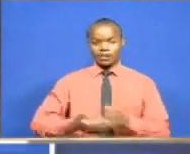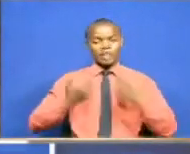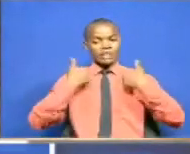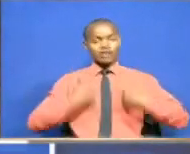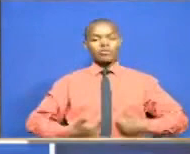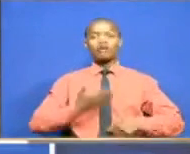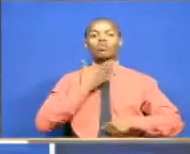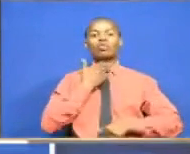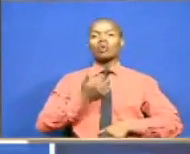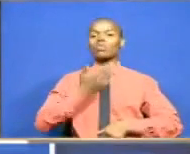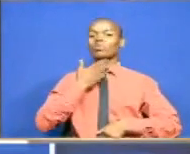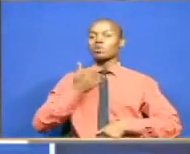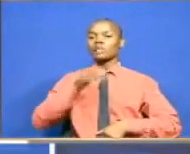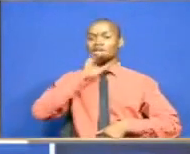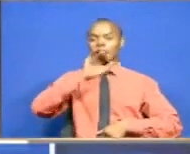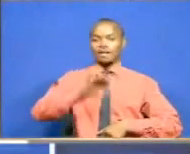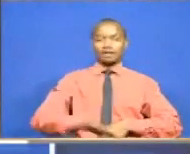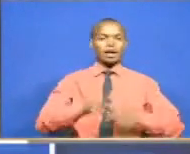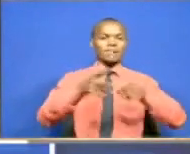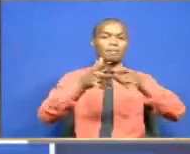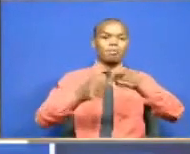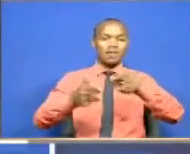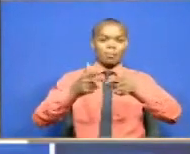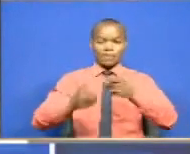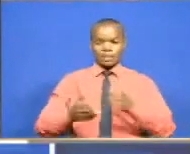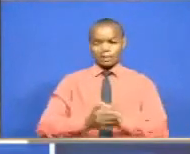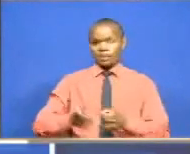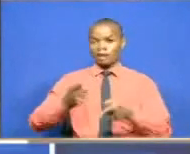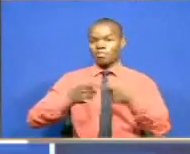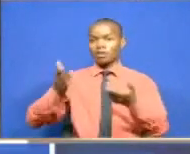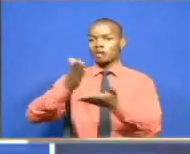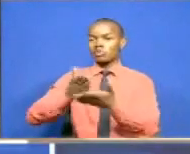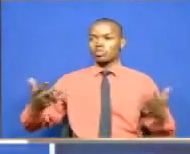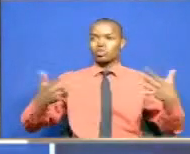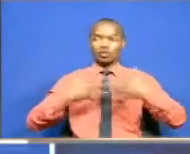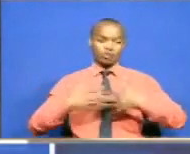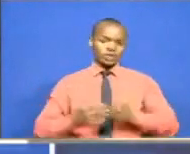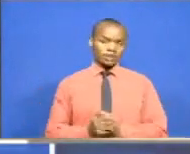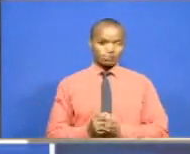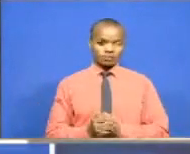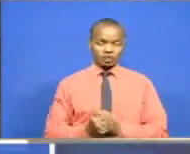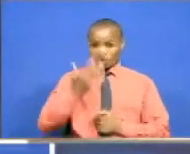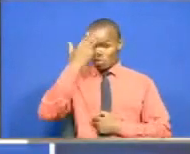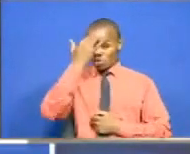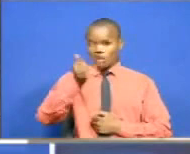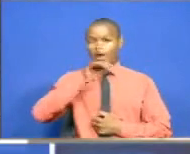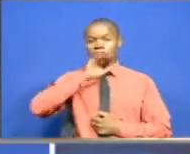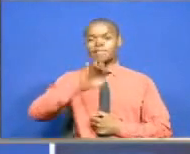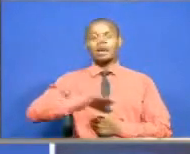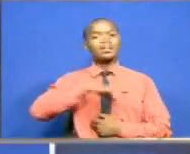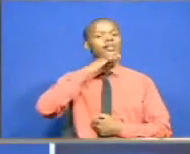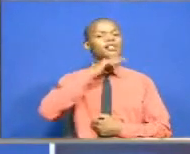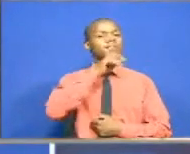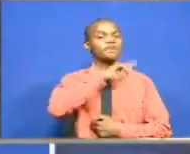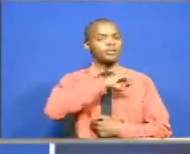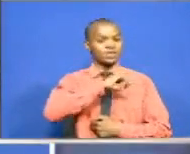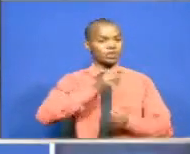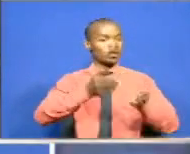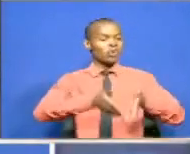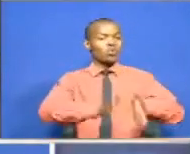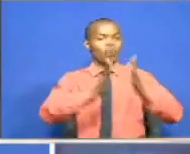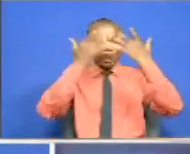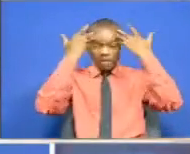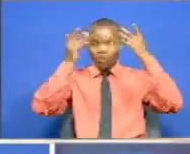kwa chapter ya kutairi watoto. Lakini imekuwa maajabu ya kushangaza. Mpoteza mtoto kwa njia ambayo